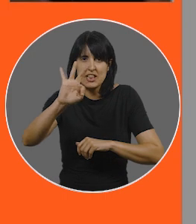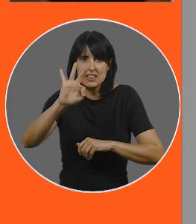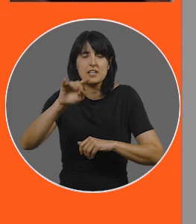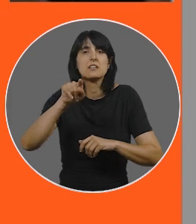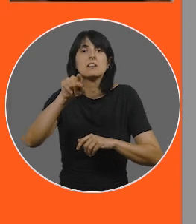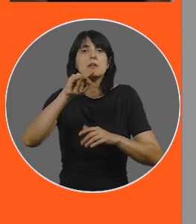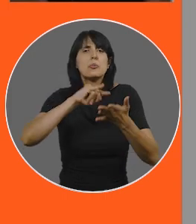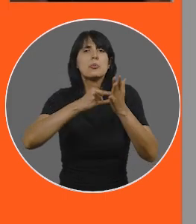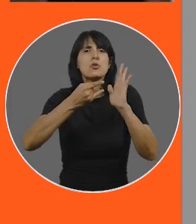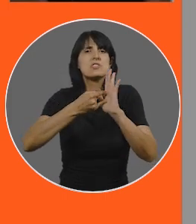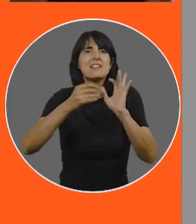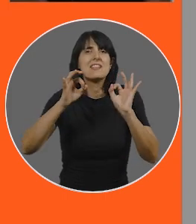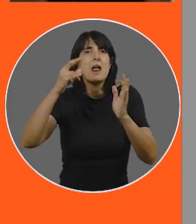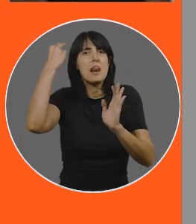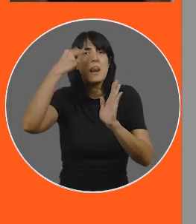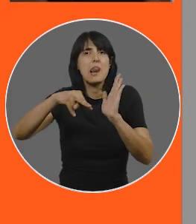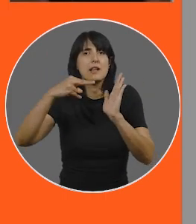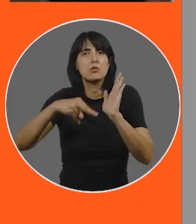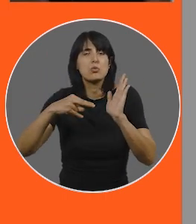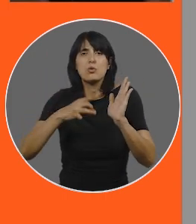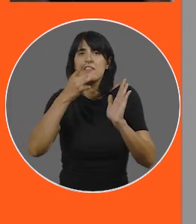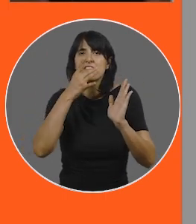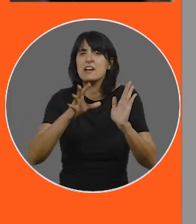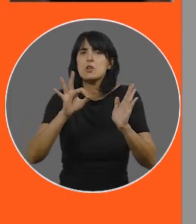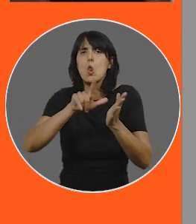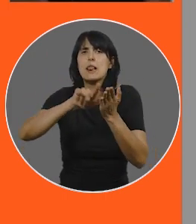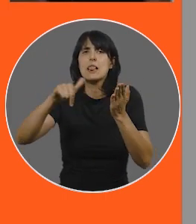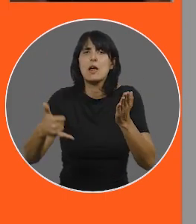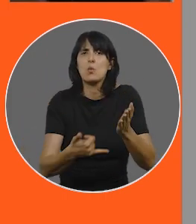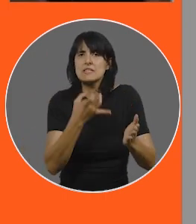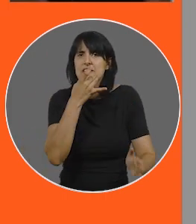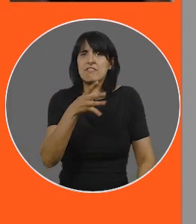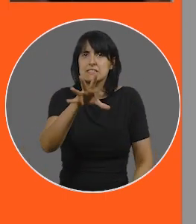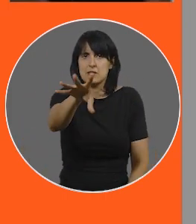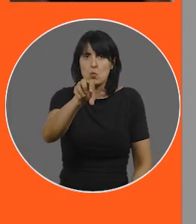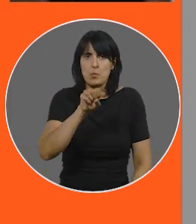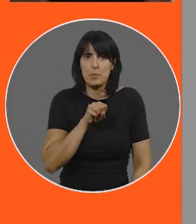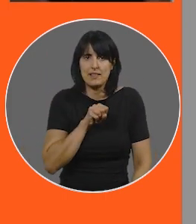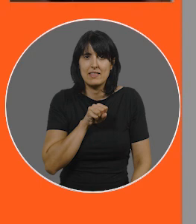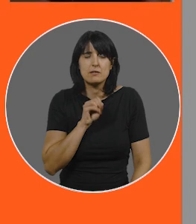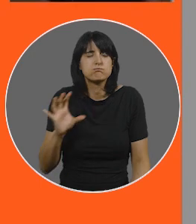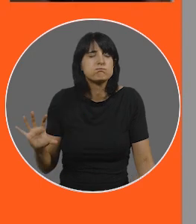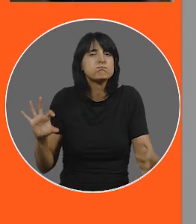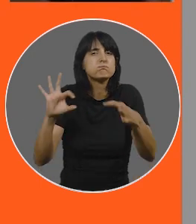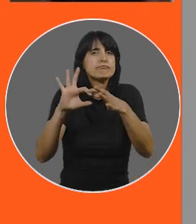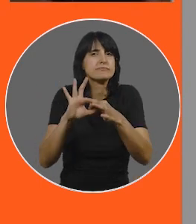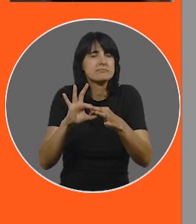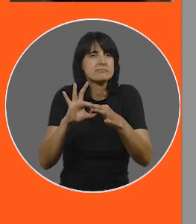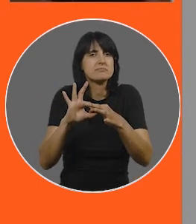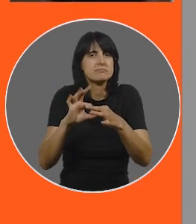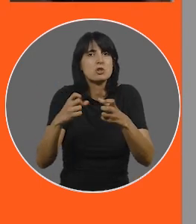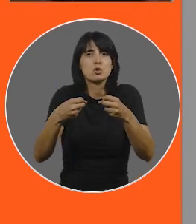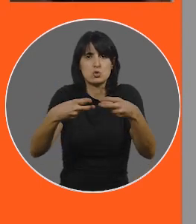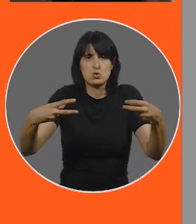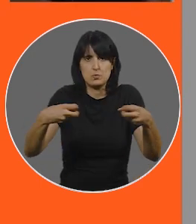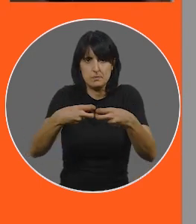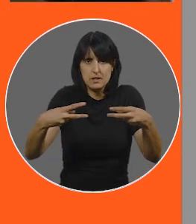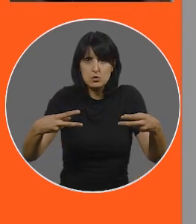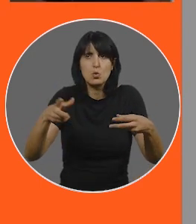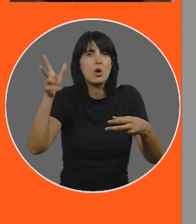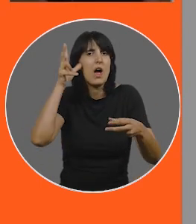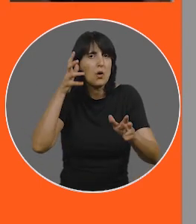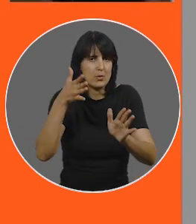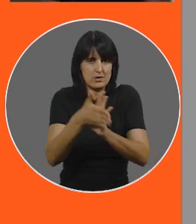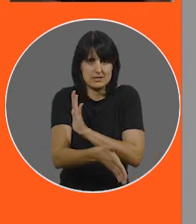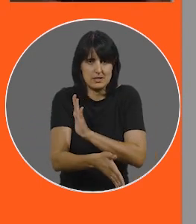que és un projecte sobre lectura fàcil o llenguatge fàcil de comprendre, vinculant-ho també amb